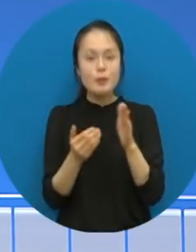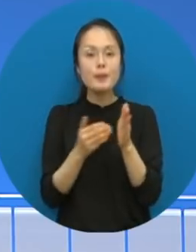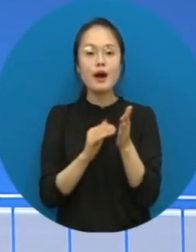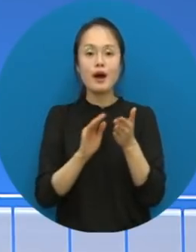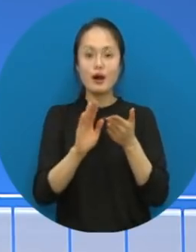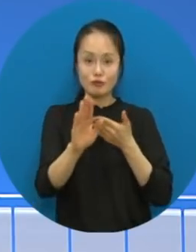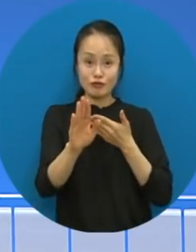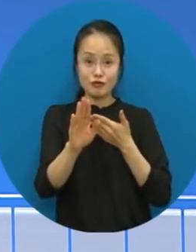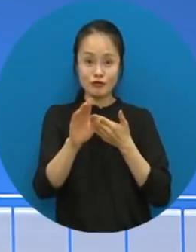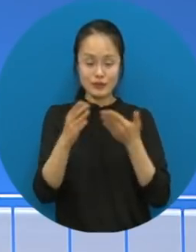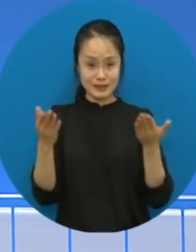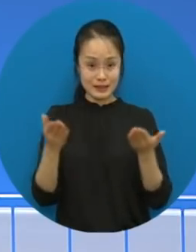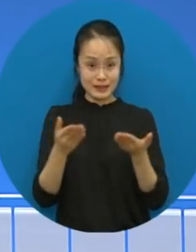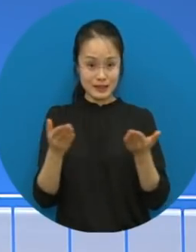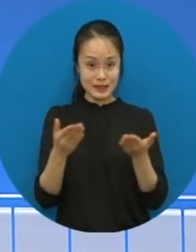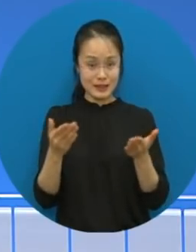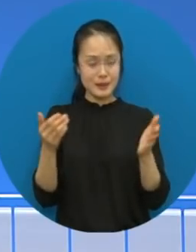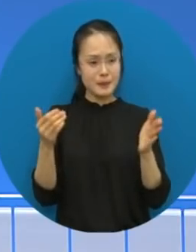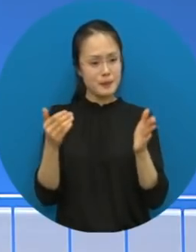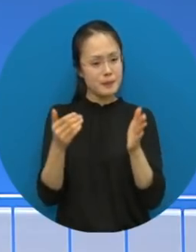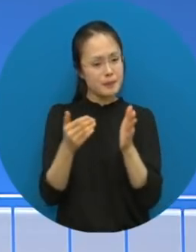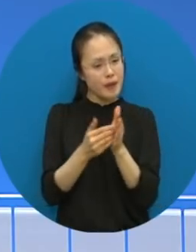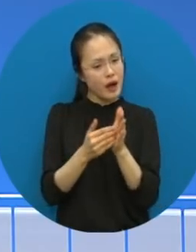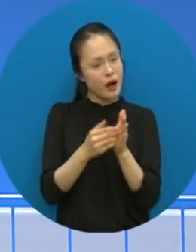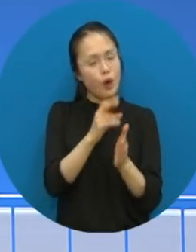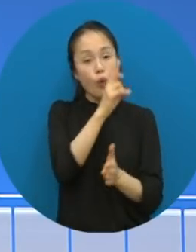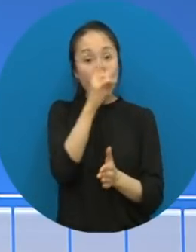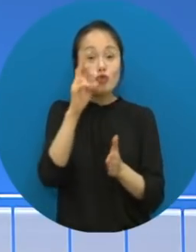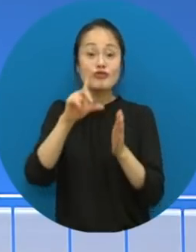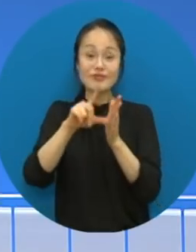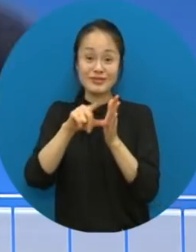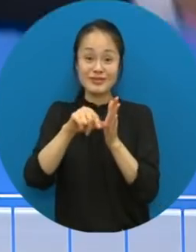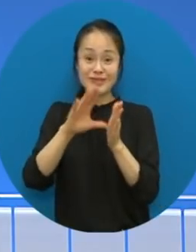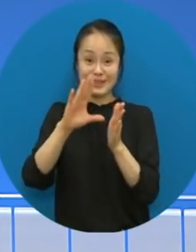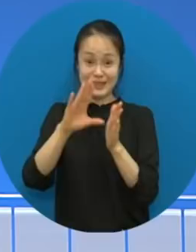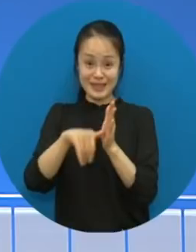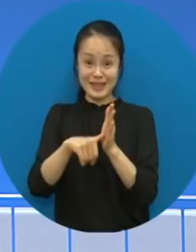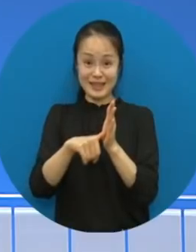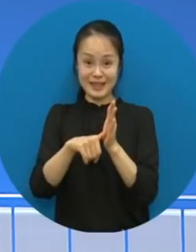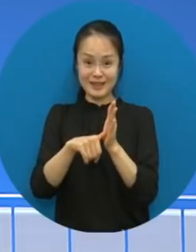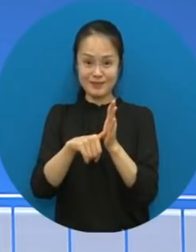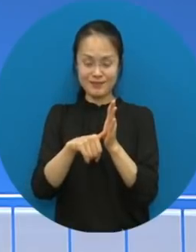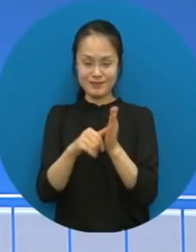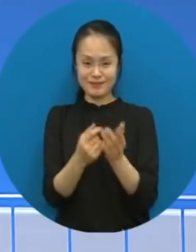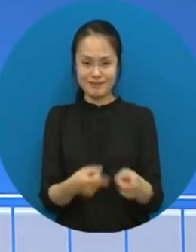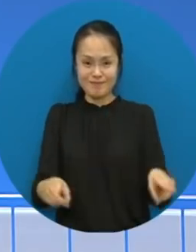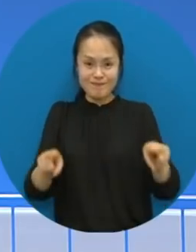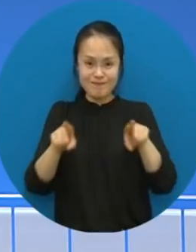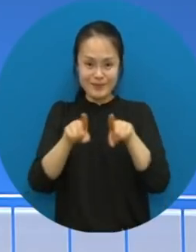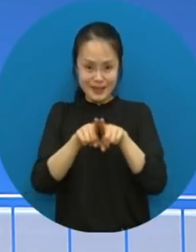그 일이 마무리되는 그 오후에 하나님께 감사함으로 다 같이 발런티어들이 모여서